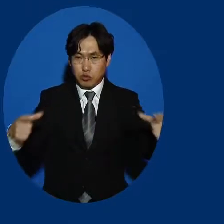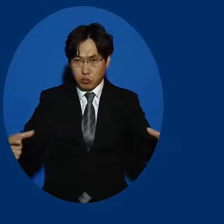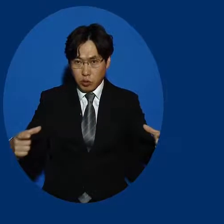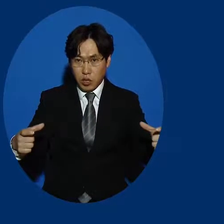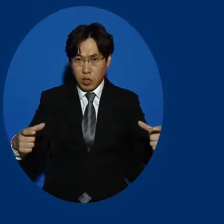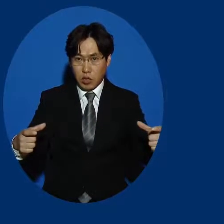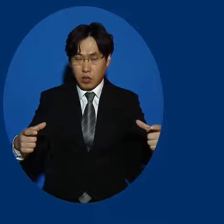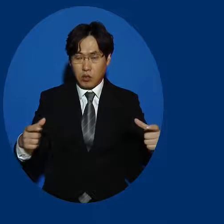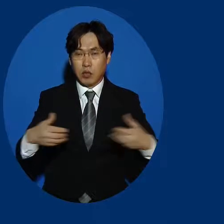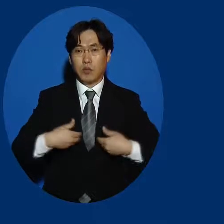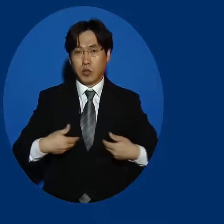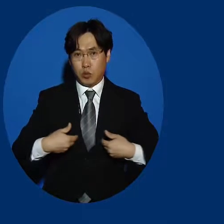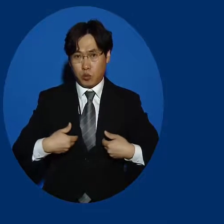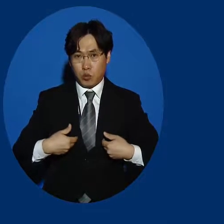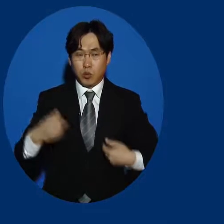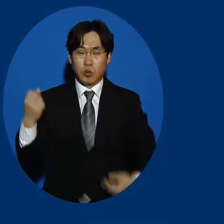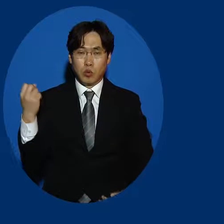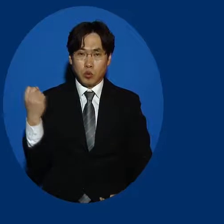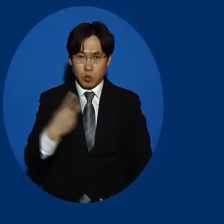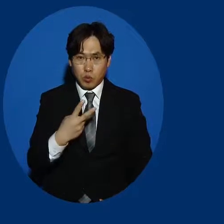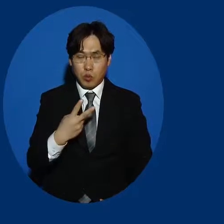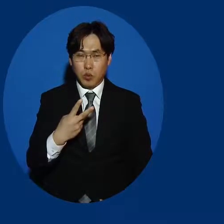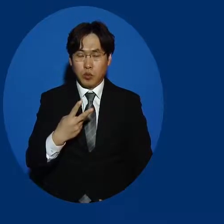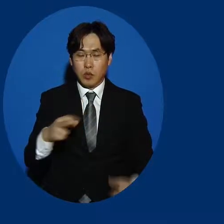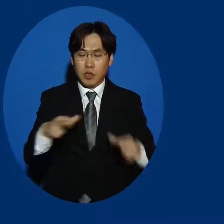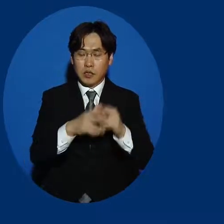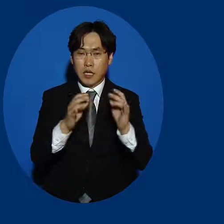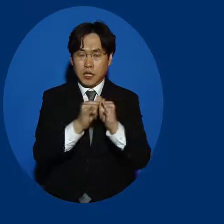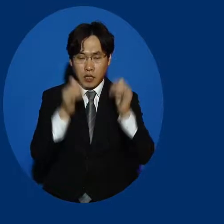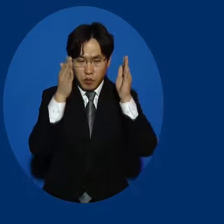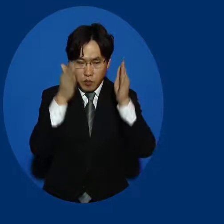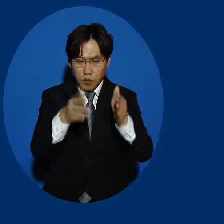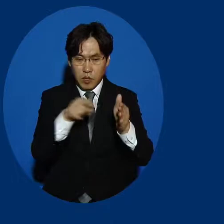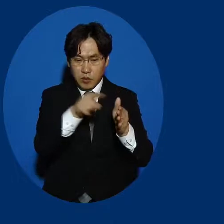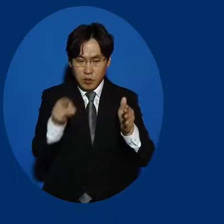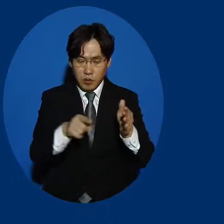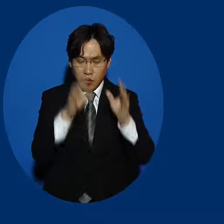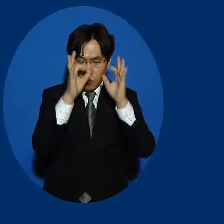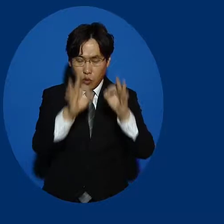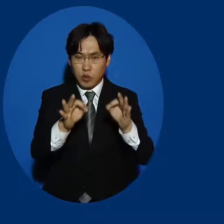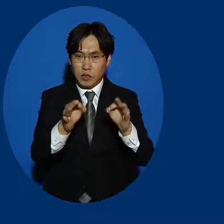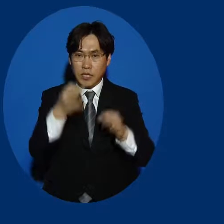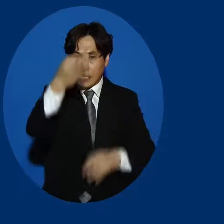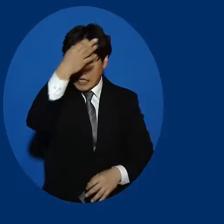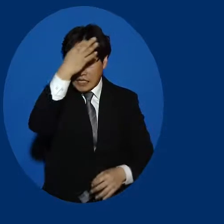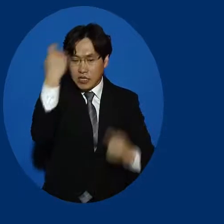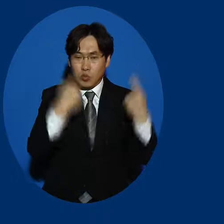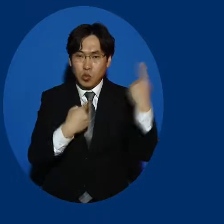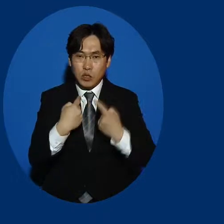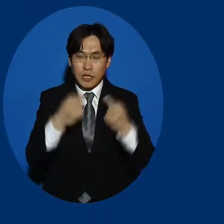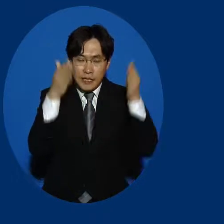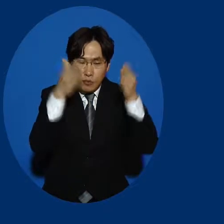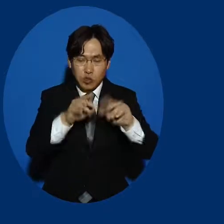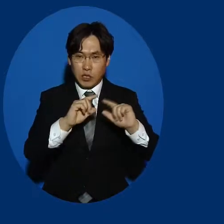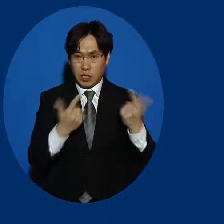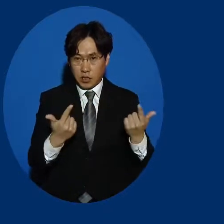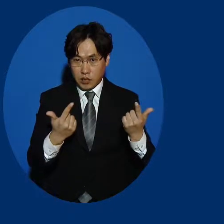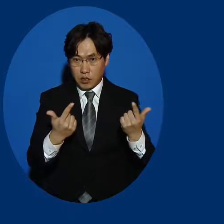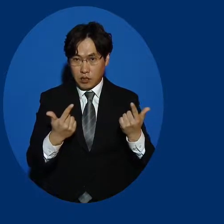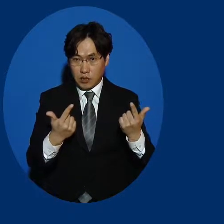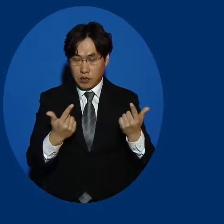것이고 또 장애를 바라보는 그러한 기능적인 손상에 주목하는 지금까지의